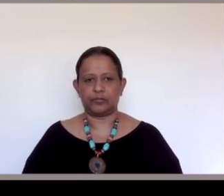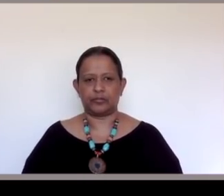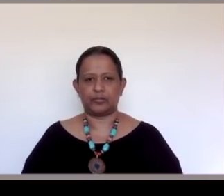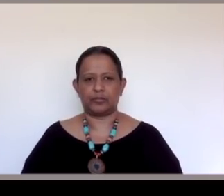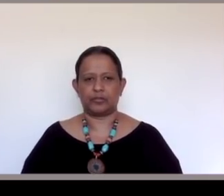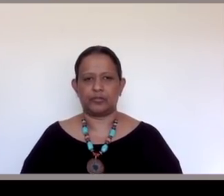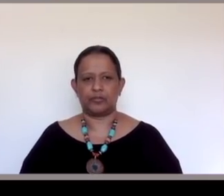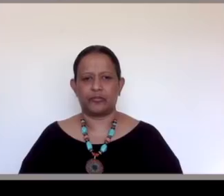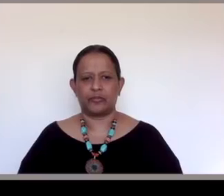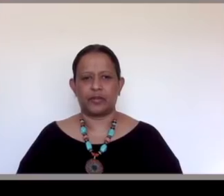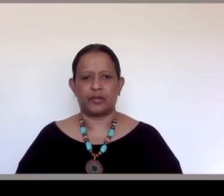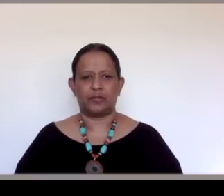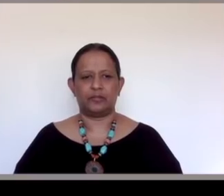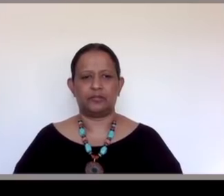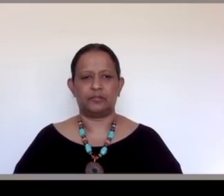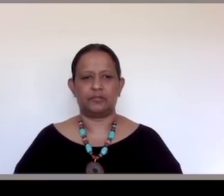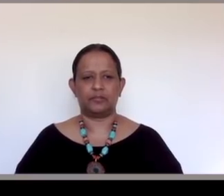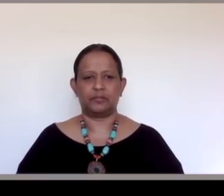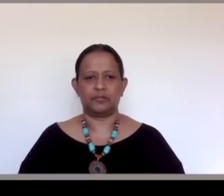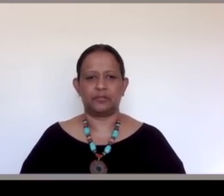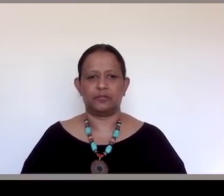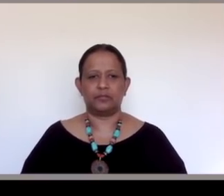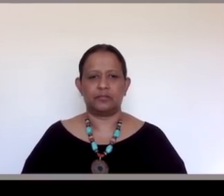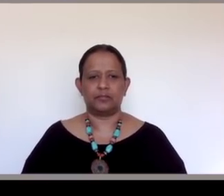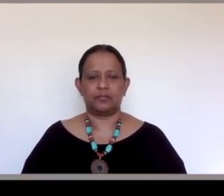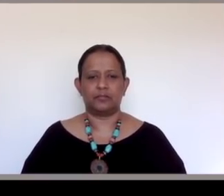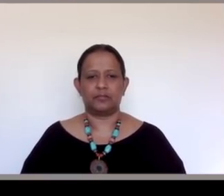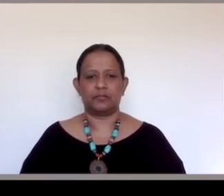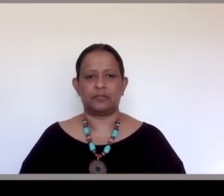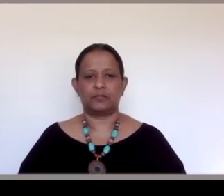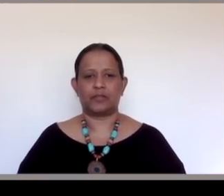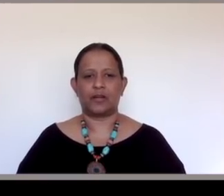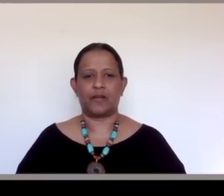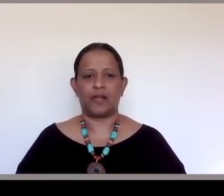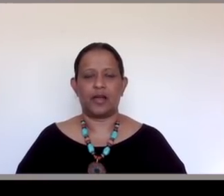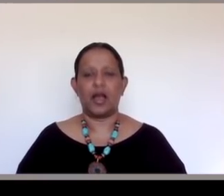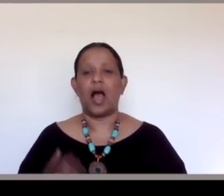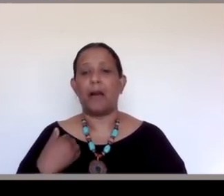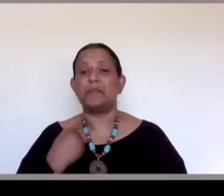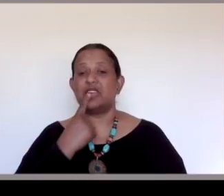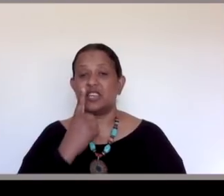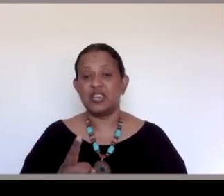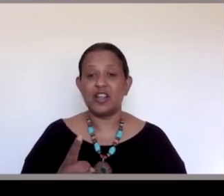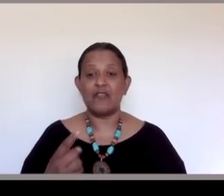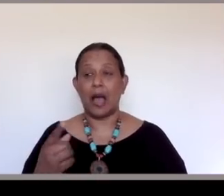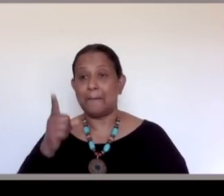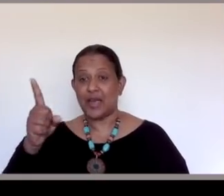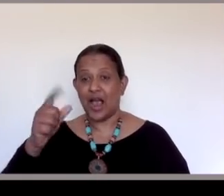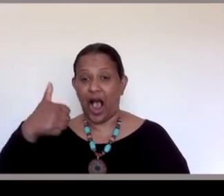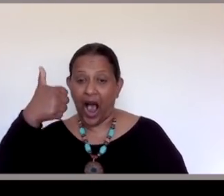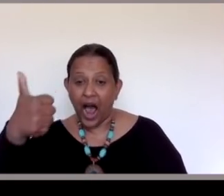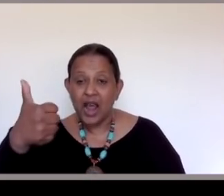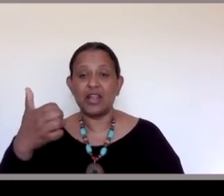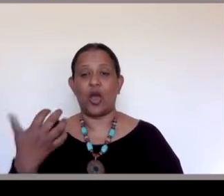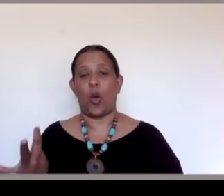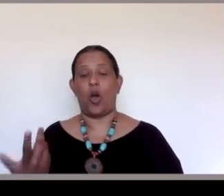உனாம கியாம செல்லம் இங்கே நடந்தது சென்றது போன்ற விளையாட்டை நாம் காண்கின்றோம் ஏ கேனே மம இஸ்கோலே கிஹிங் இவர